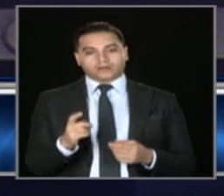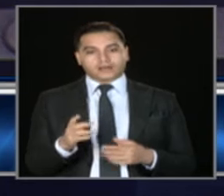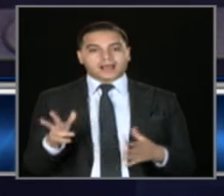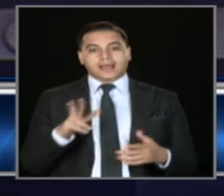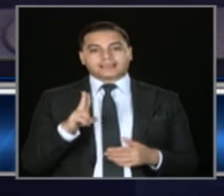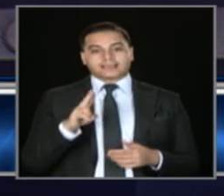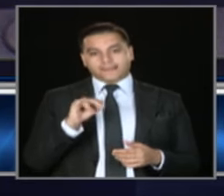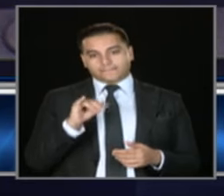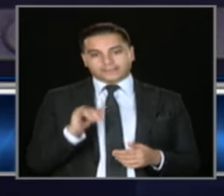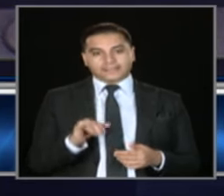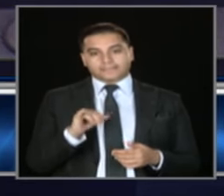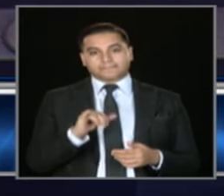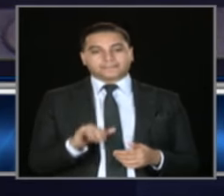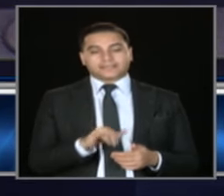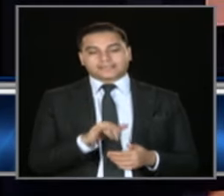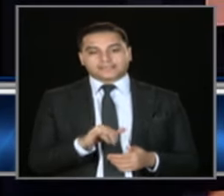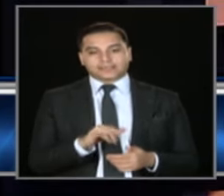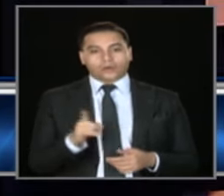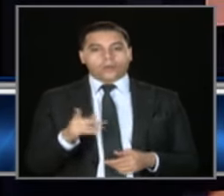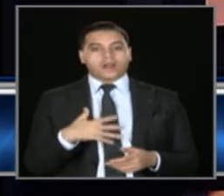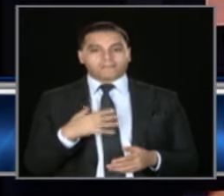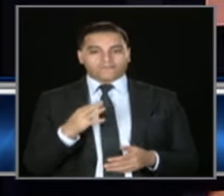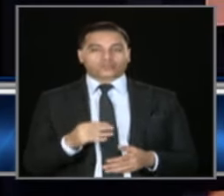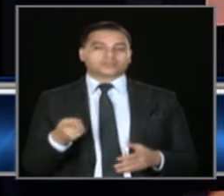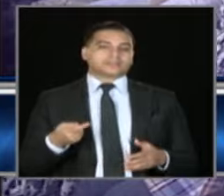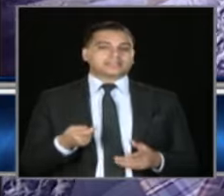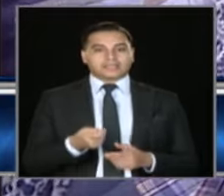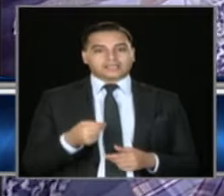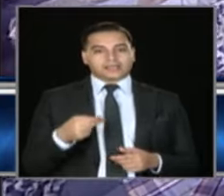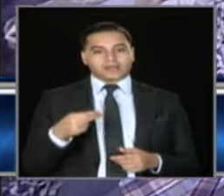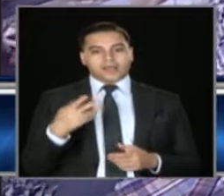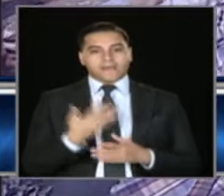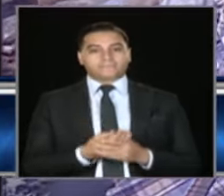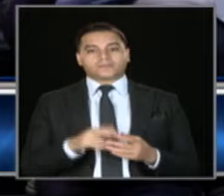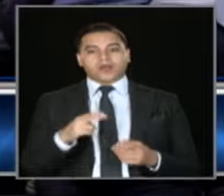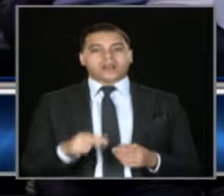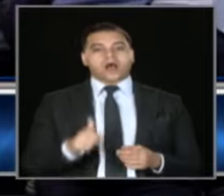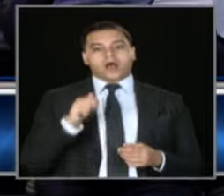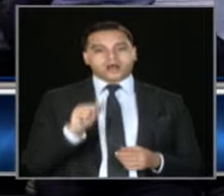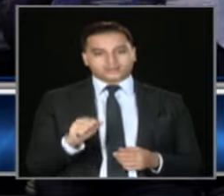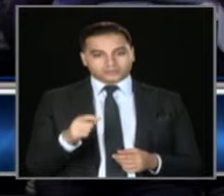بن العاص. محمود سمير إجابتك. معاوية بن أبي سفيان.